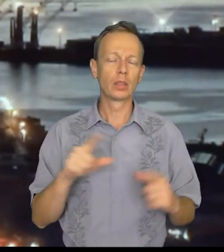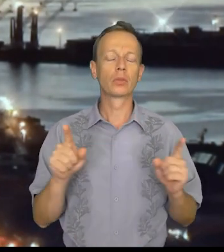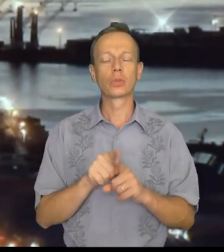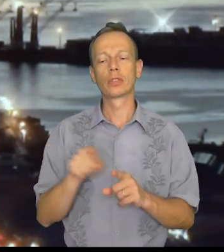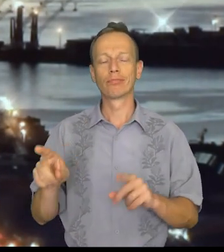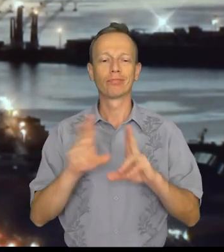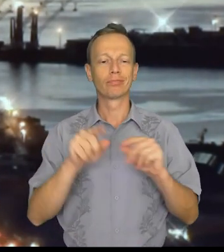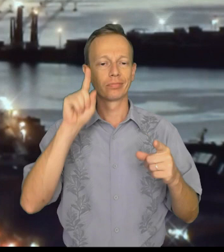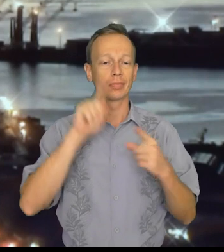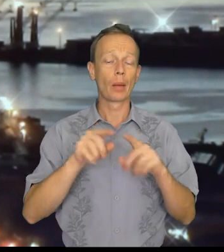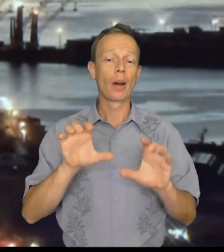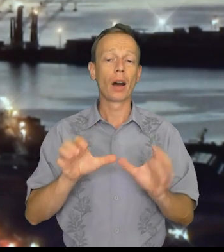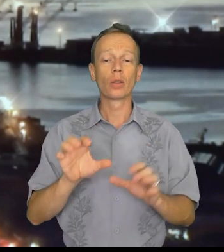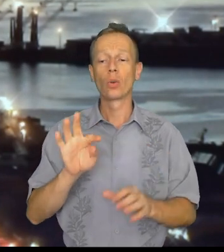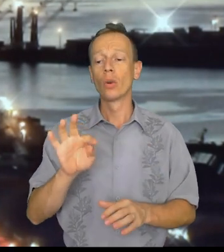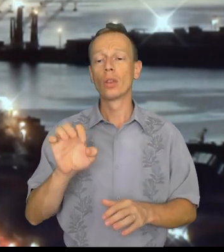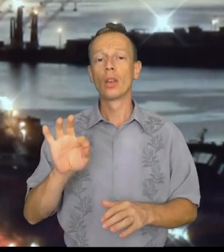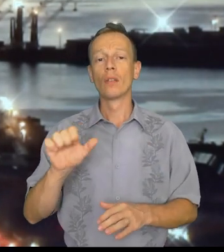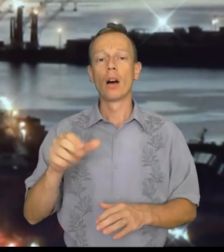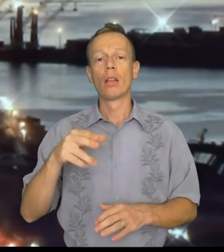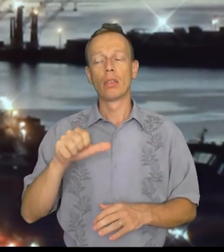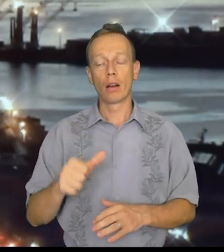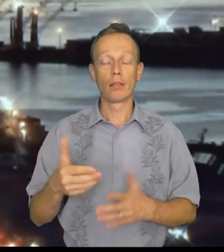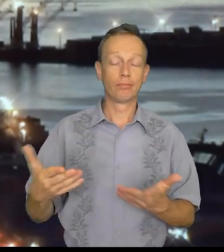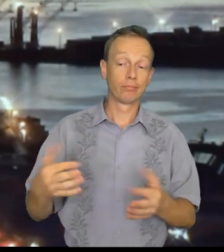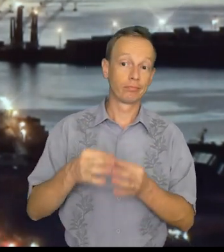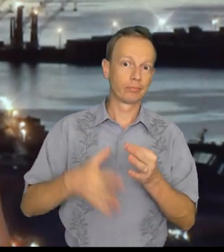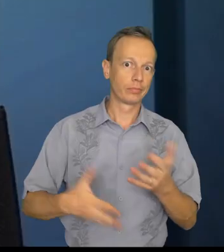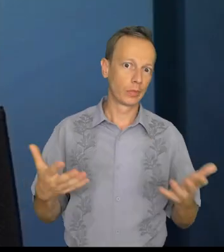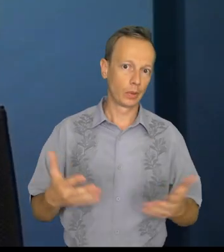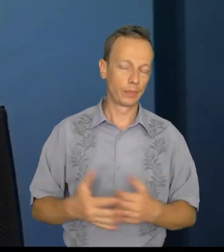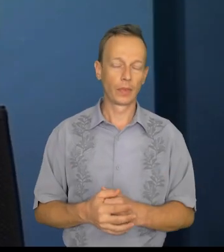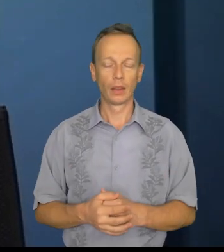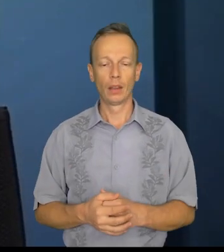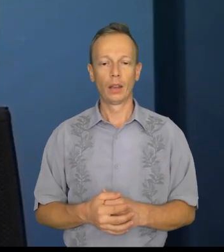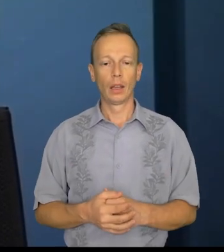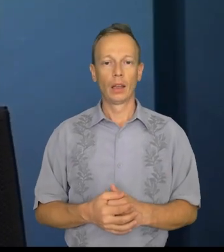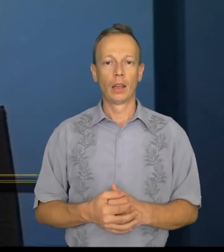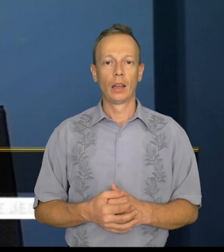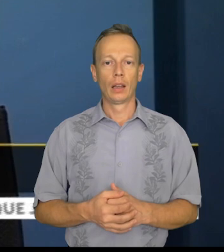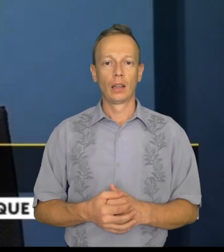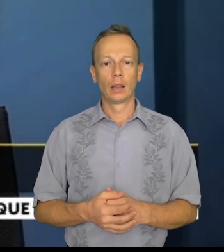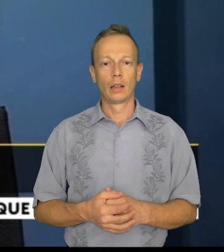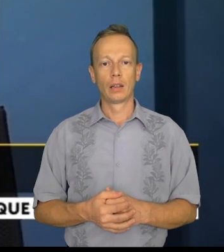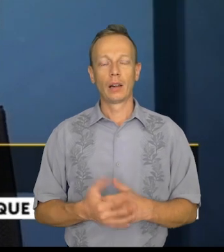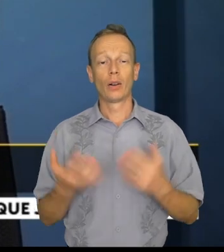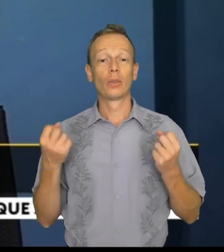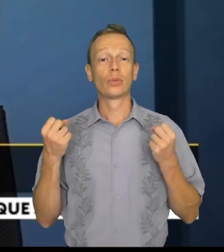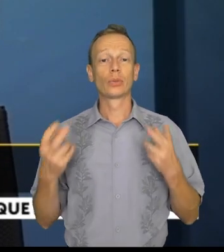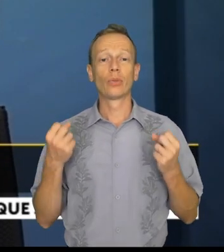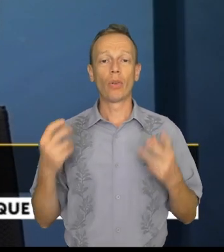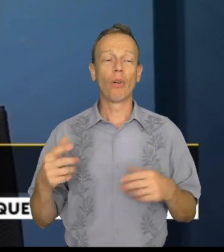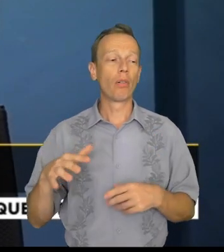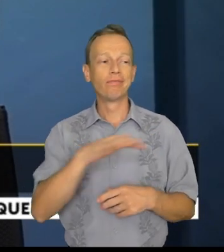Radio Tefana qui écorne sa réputation. Voici ce qu'il a répondu. Ce qui vous agite, je le dis, vous et d'autres de vos